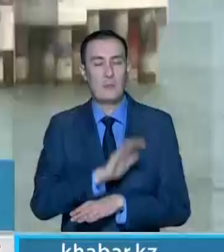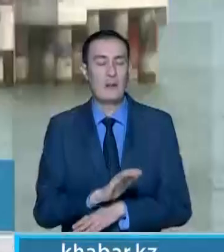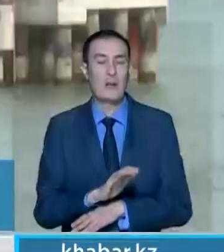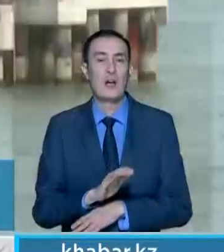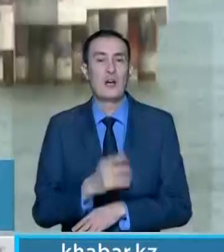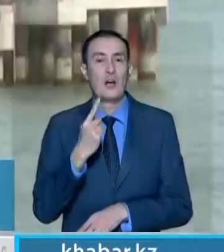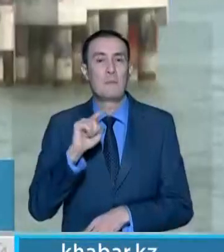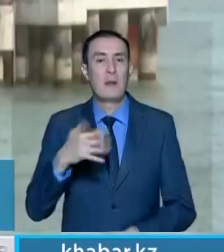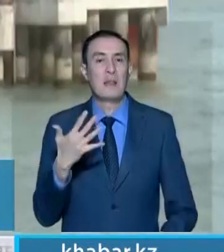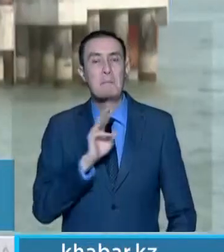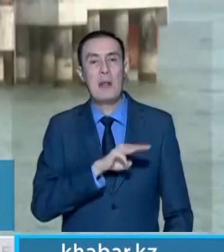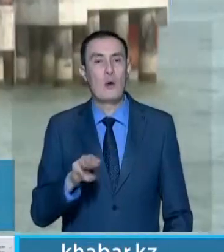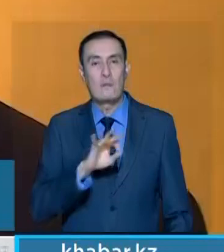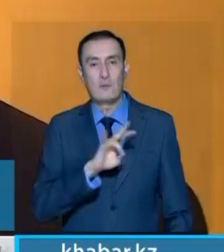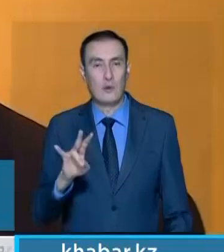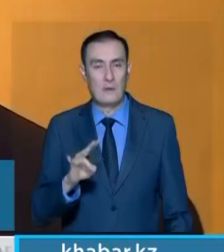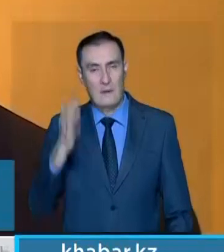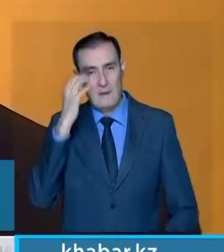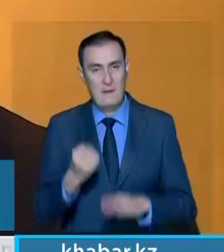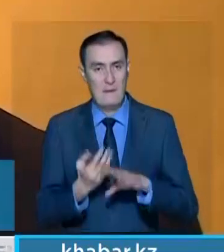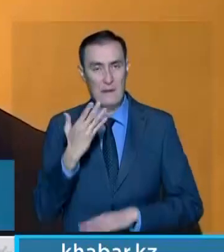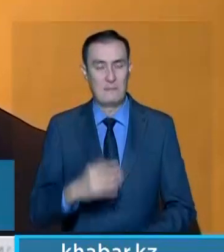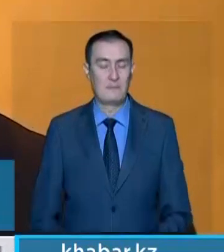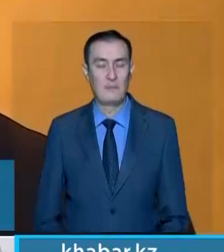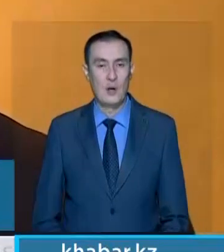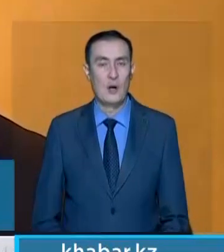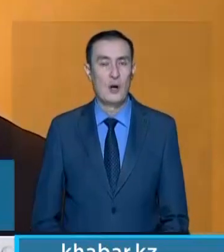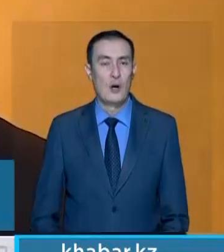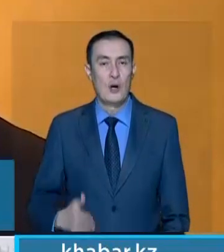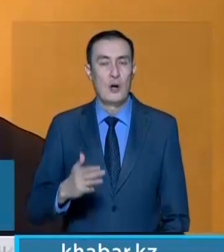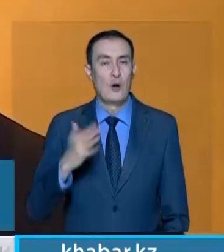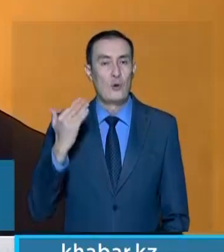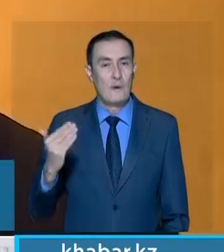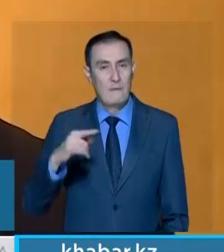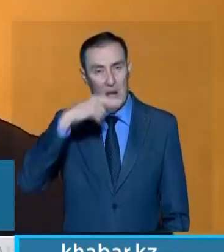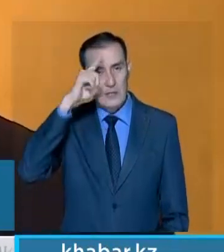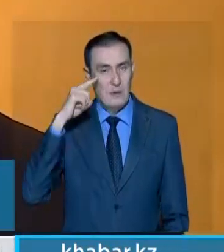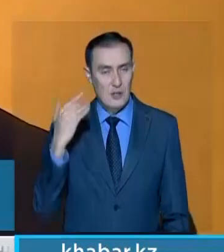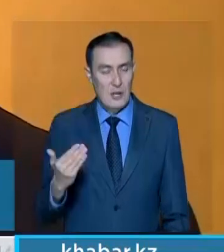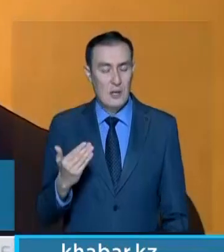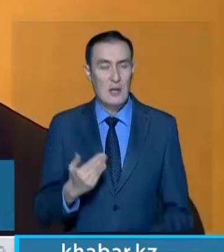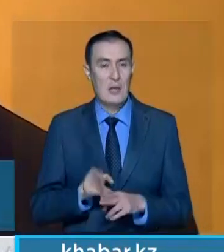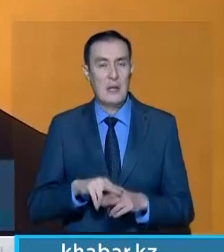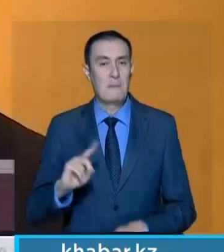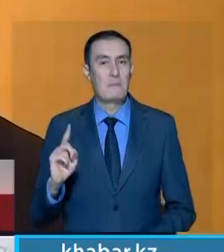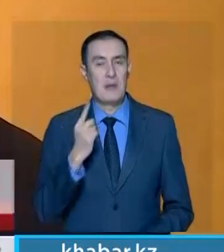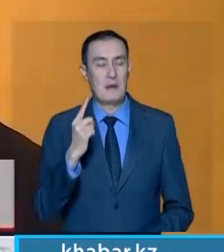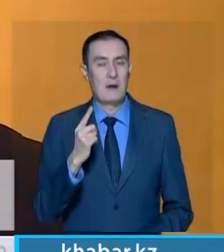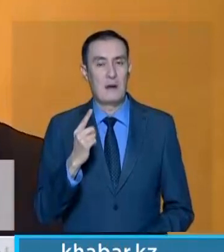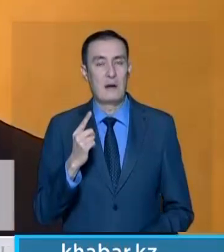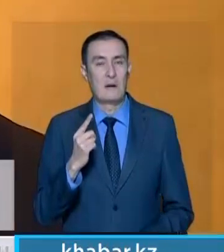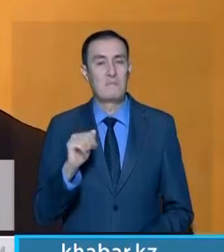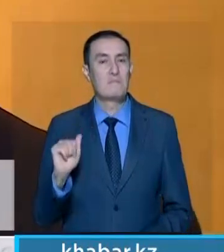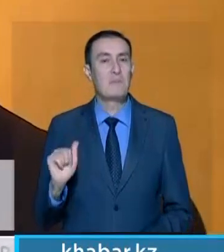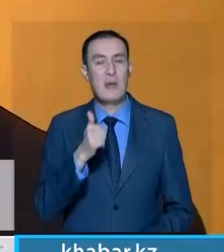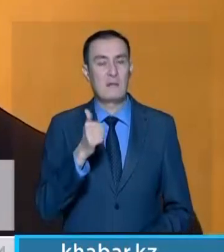минимум 1,5 миллиона тонн. В Азербайджане мы уже это как первая эта прикаспийская страна, вообще этот